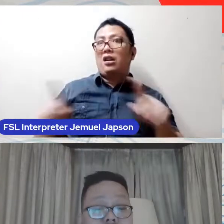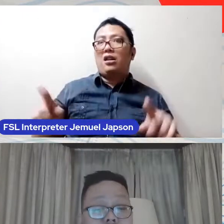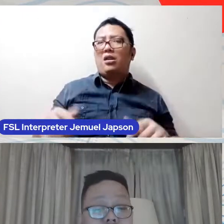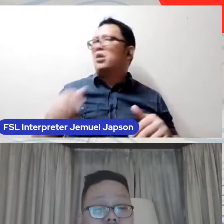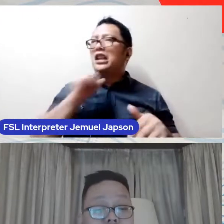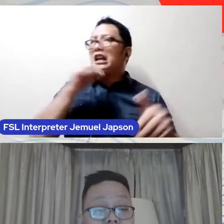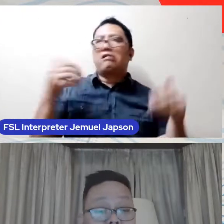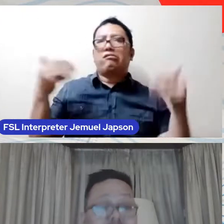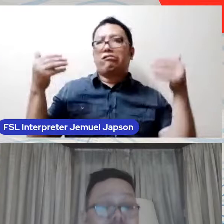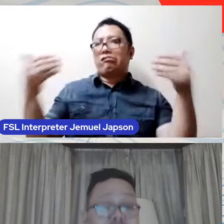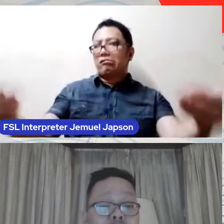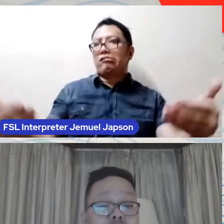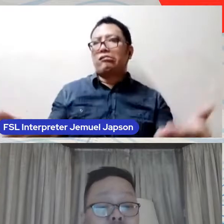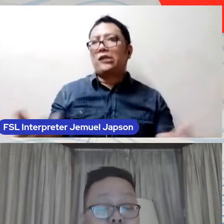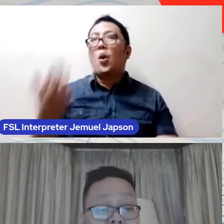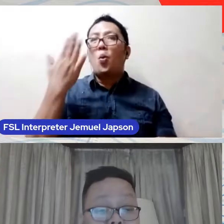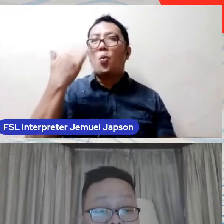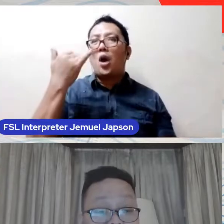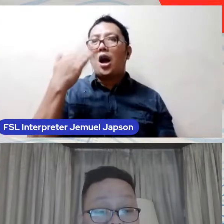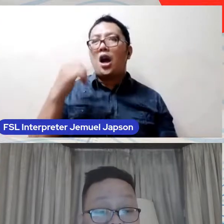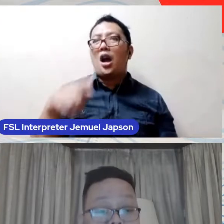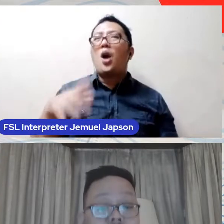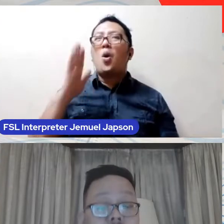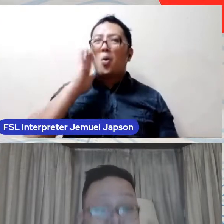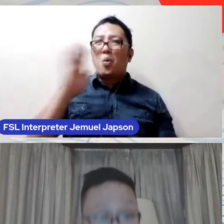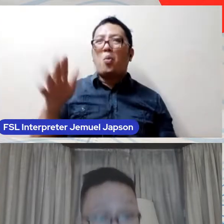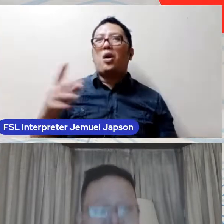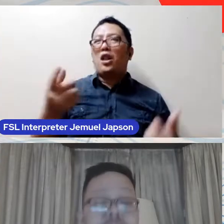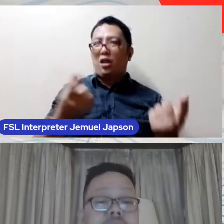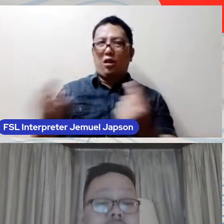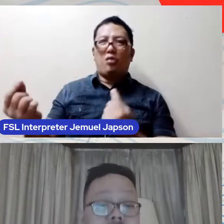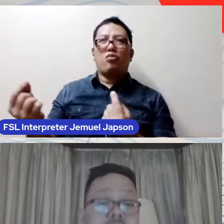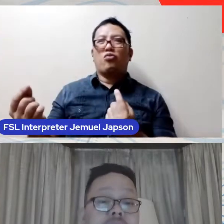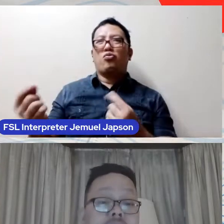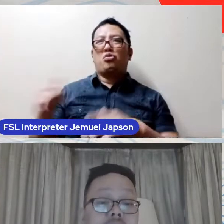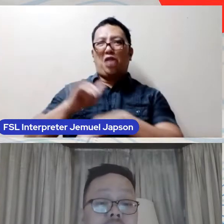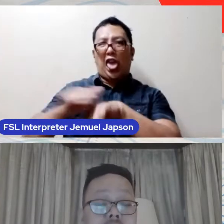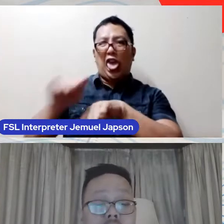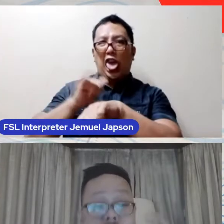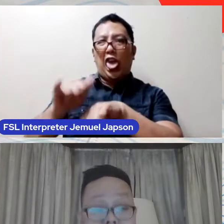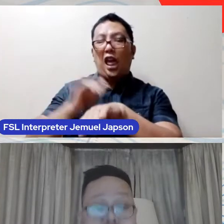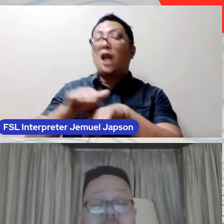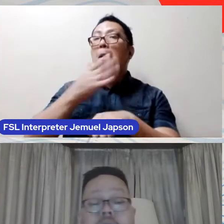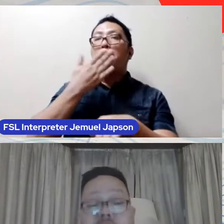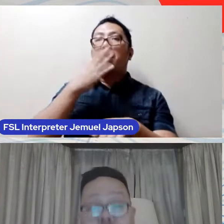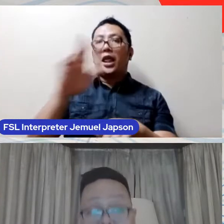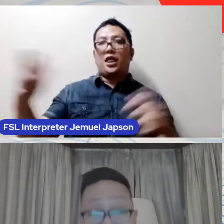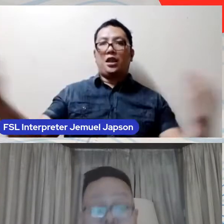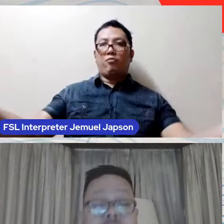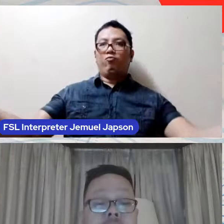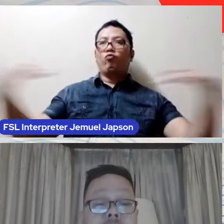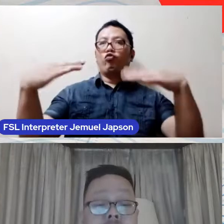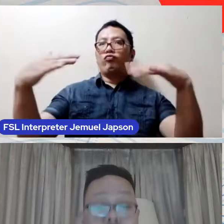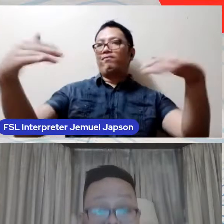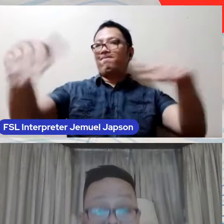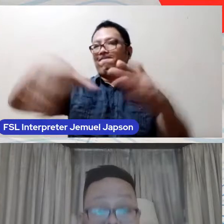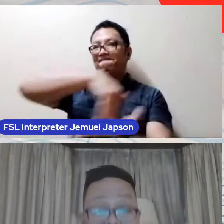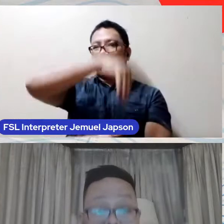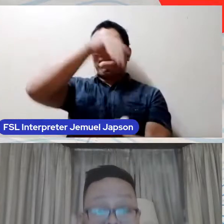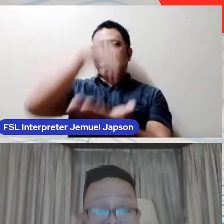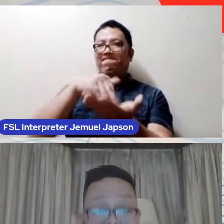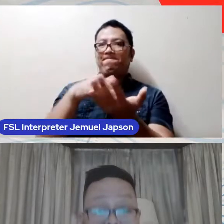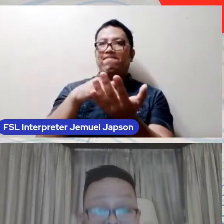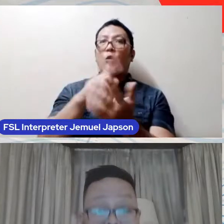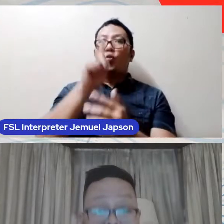gawin. Di ba? Kasi talagang malulusutan ka eh. Kaya napakaganda na centralized. Again, number one,